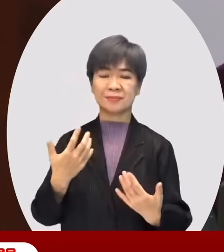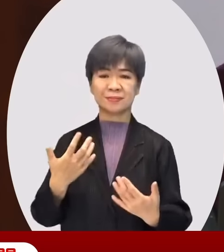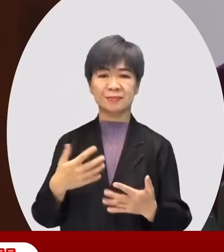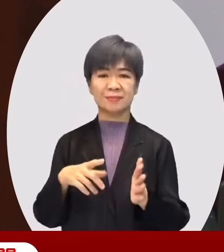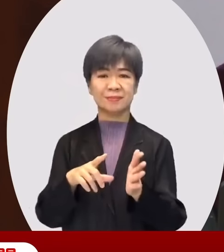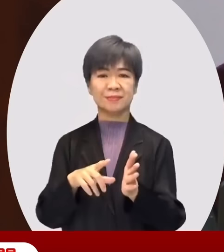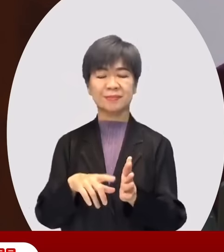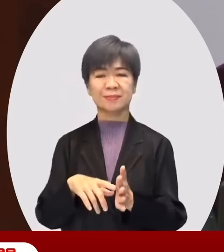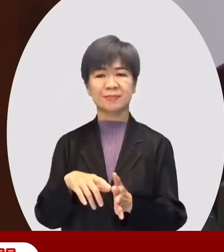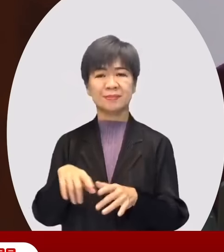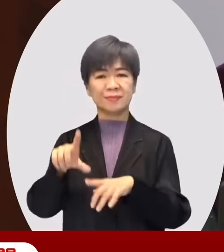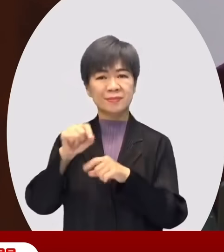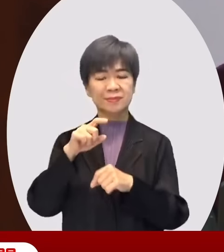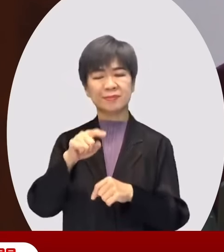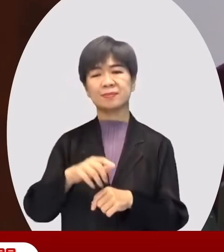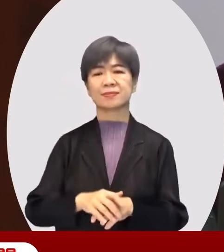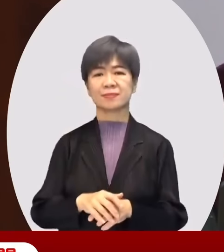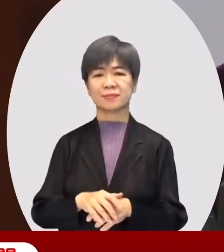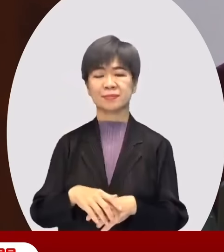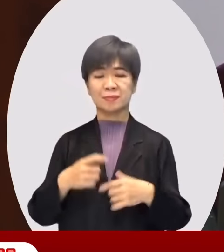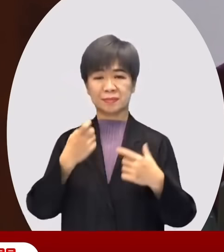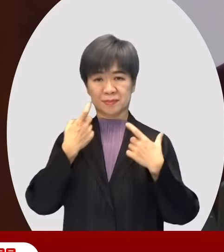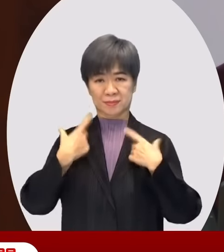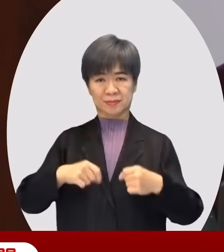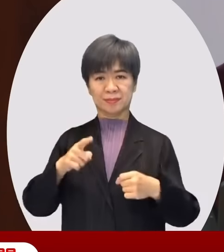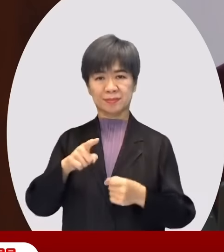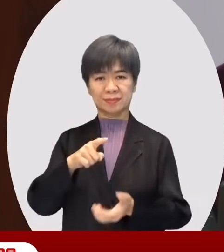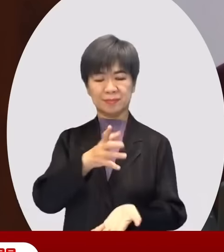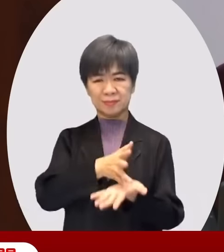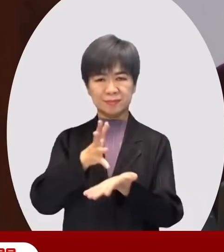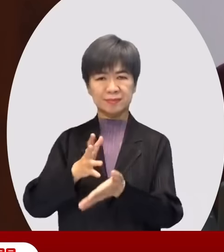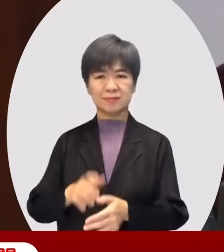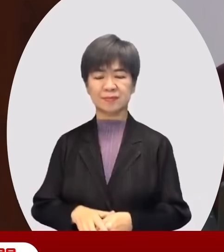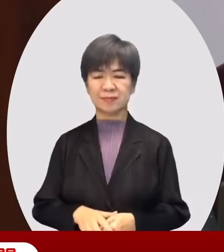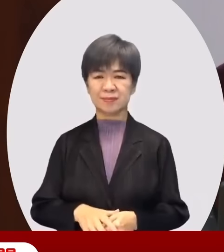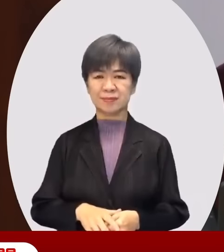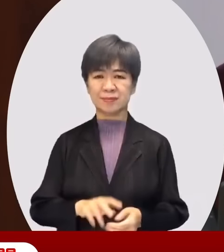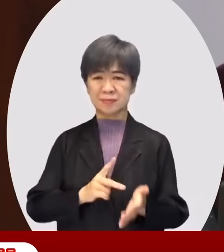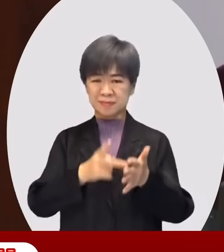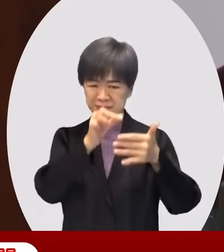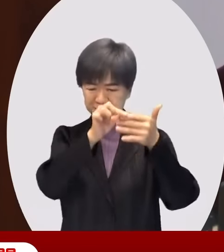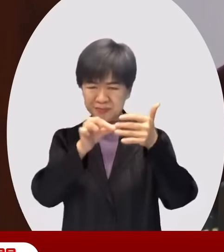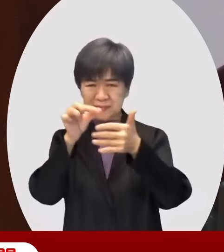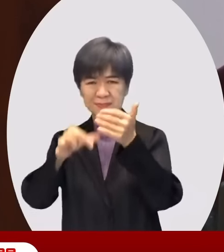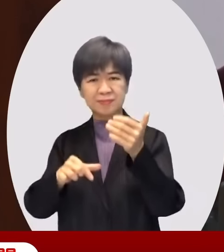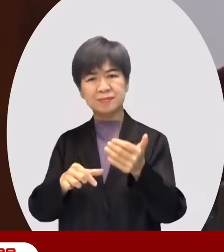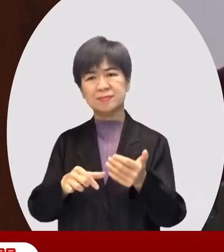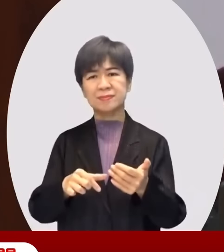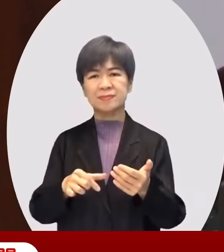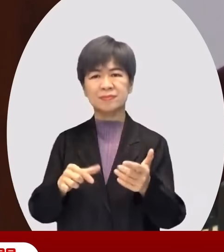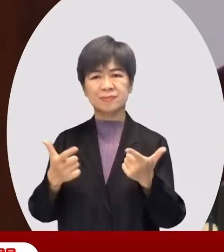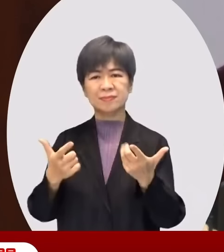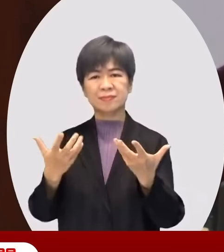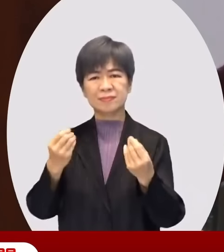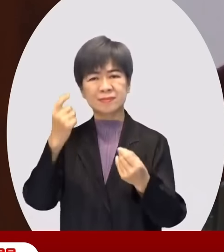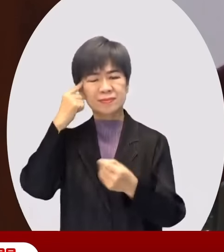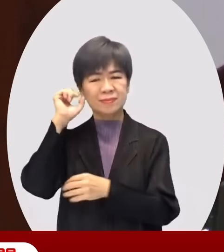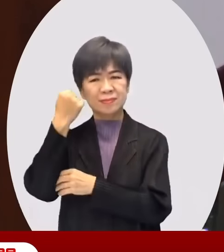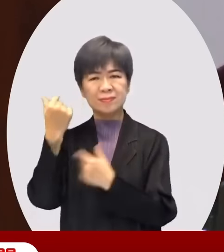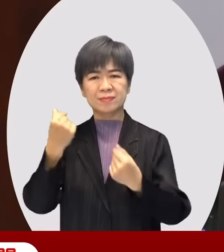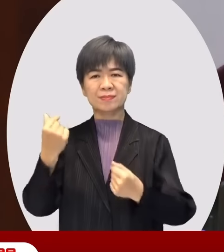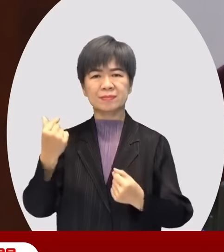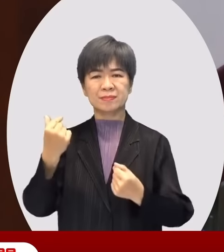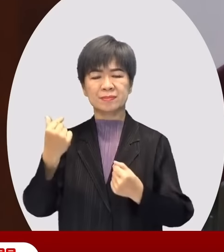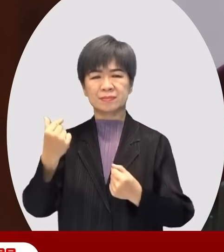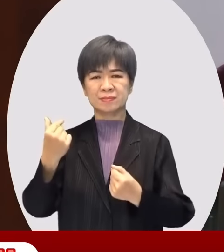依据林时门律师的陈述，那几个规定是纵然不是无意义，顶多也是宣